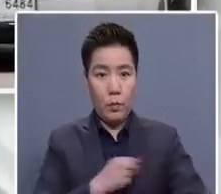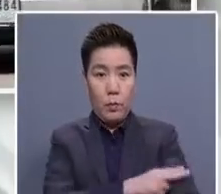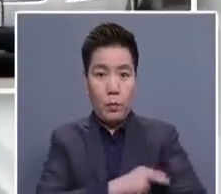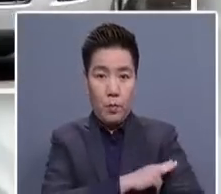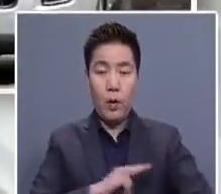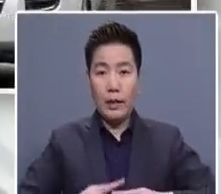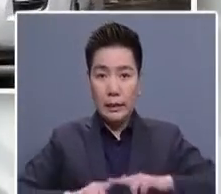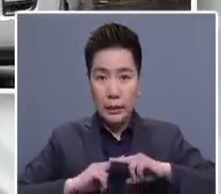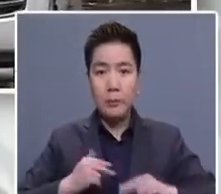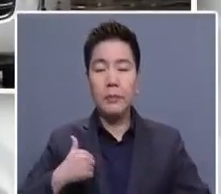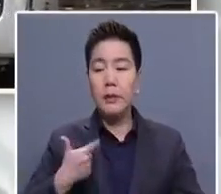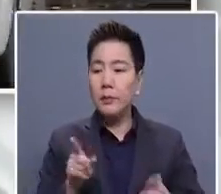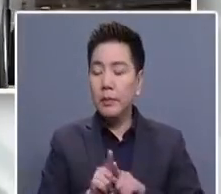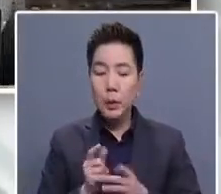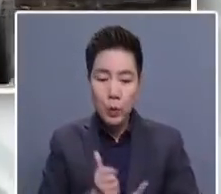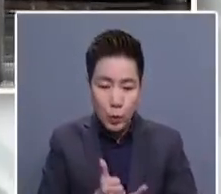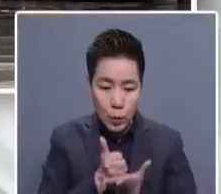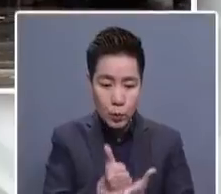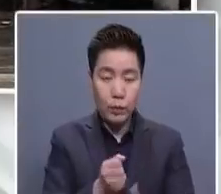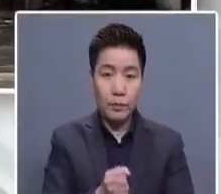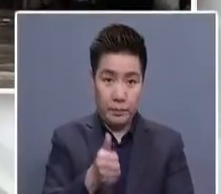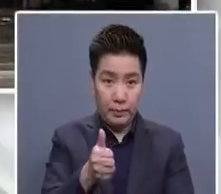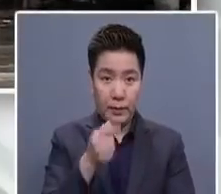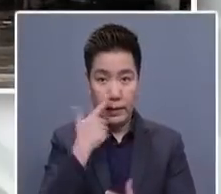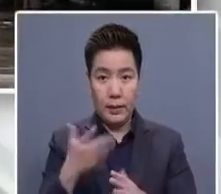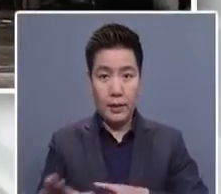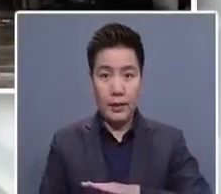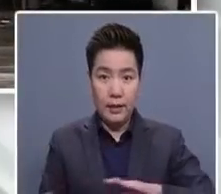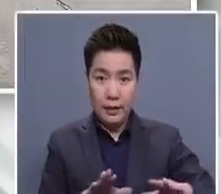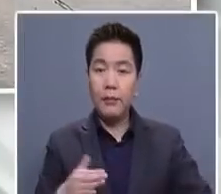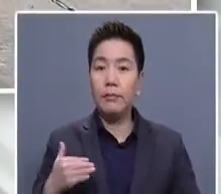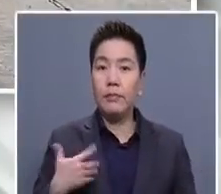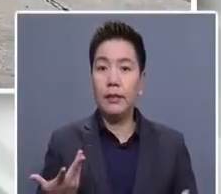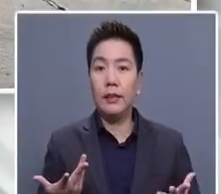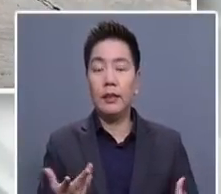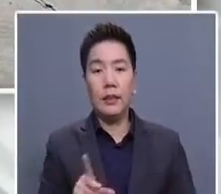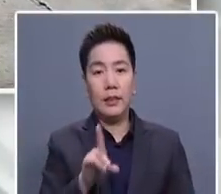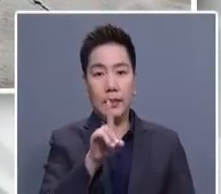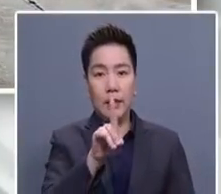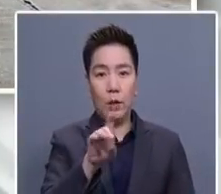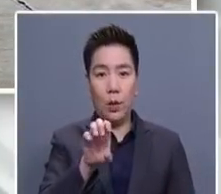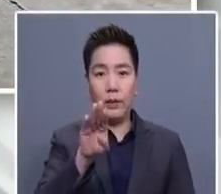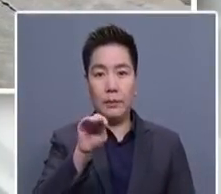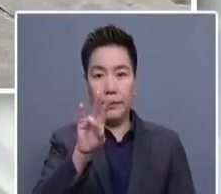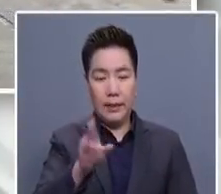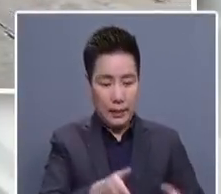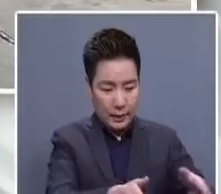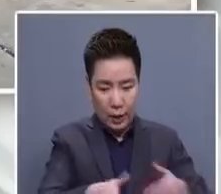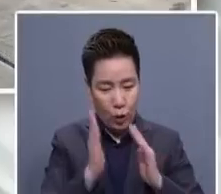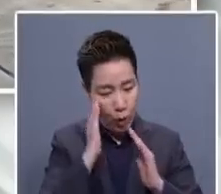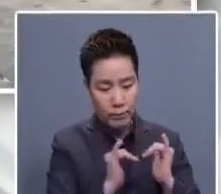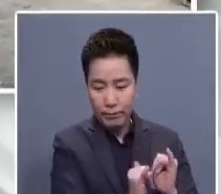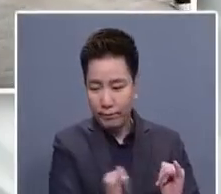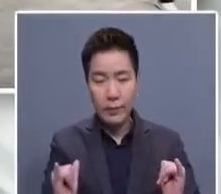เหมือนกับมีส่วนในการช่วยเหลือด้วยก็มีการเตรียมความพร้อมไว้แล้วเนี่ยประมาณ147เตียงก็สาม